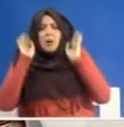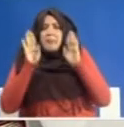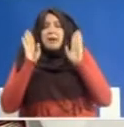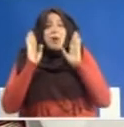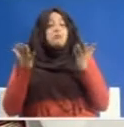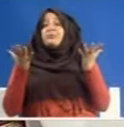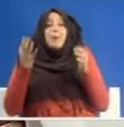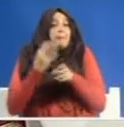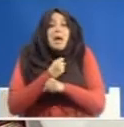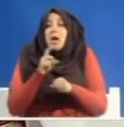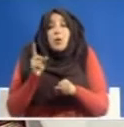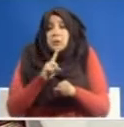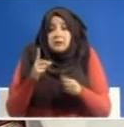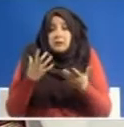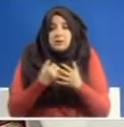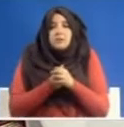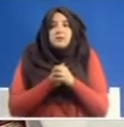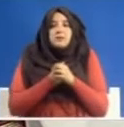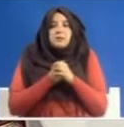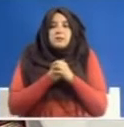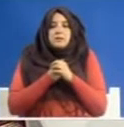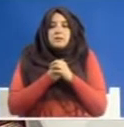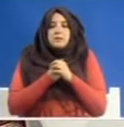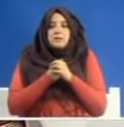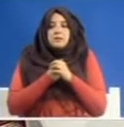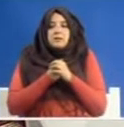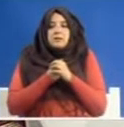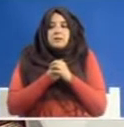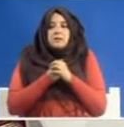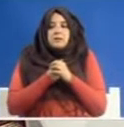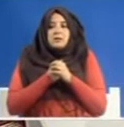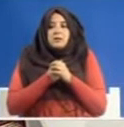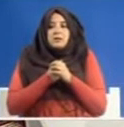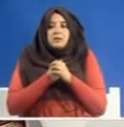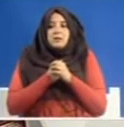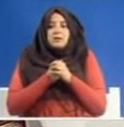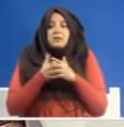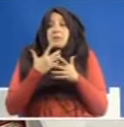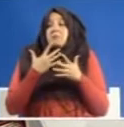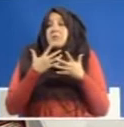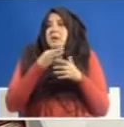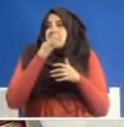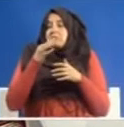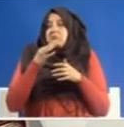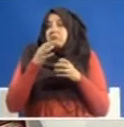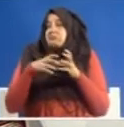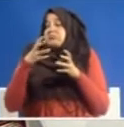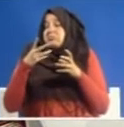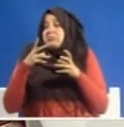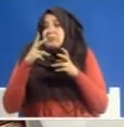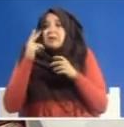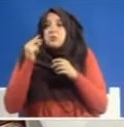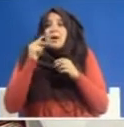السجود يقر كان الله أكبر، ثم بعد أن يفقر يوش هو تجيني يا من صلاة ينسوك سيرية من سعرك